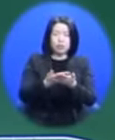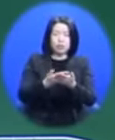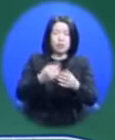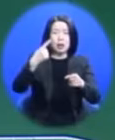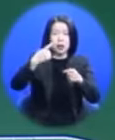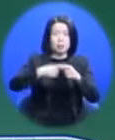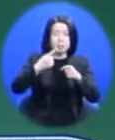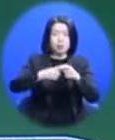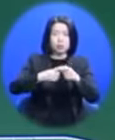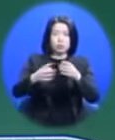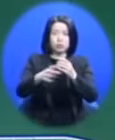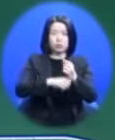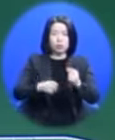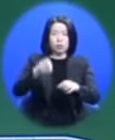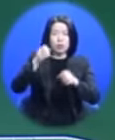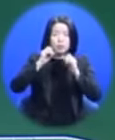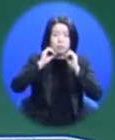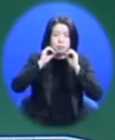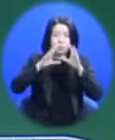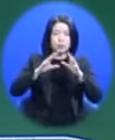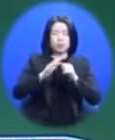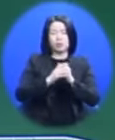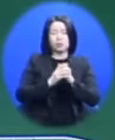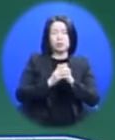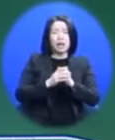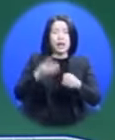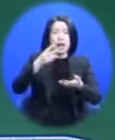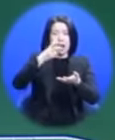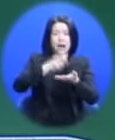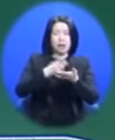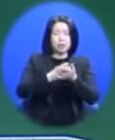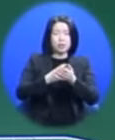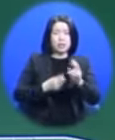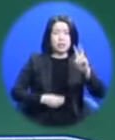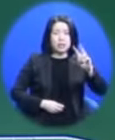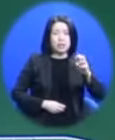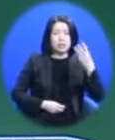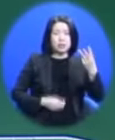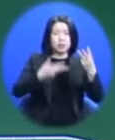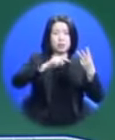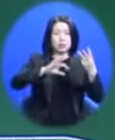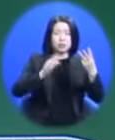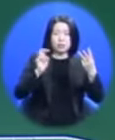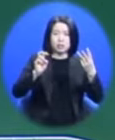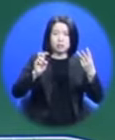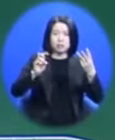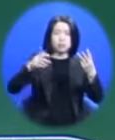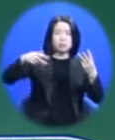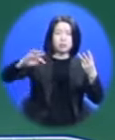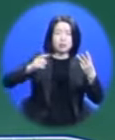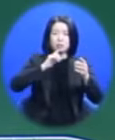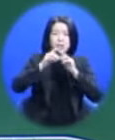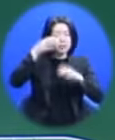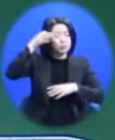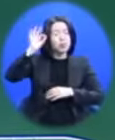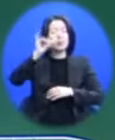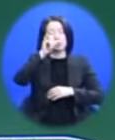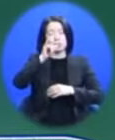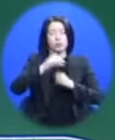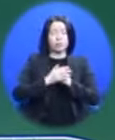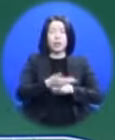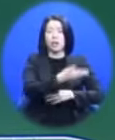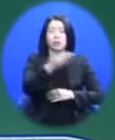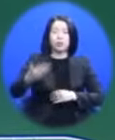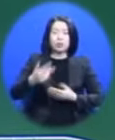매추절 명령이 담겨있는 레위기 23장 10절 말씀을 생각나게 하셨습니다.